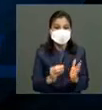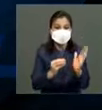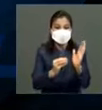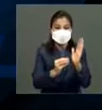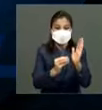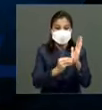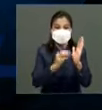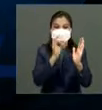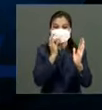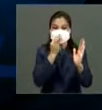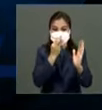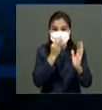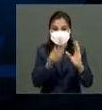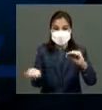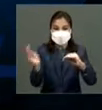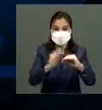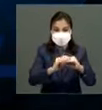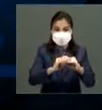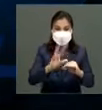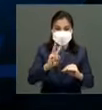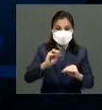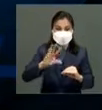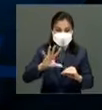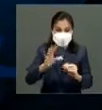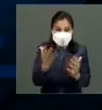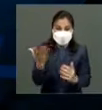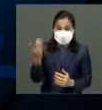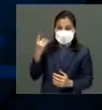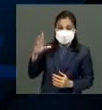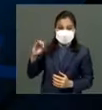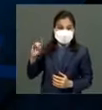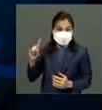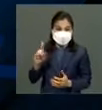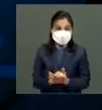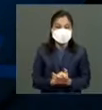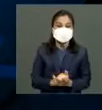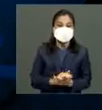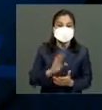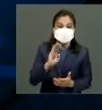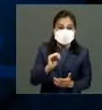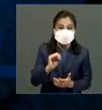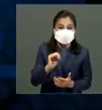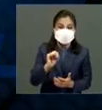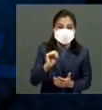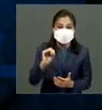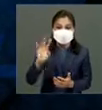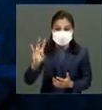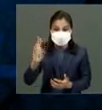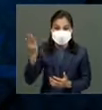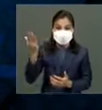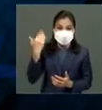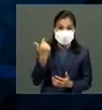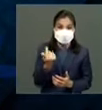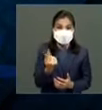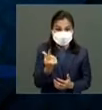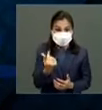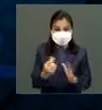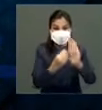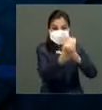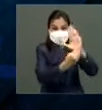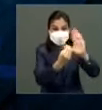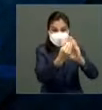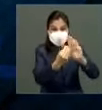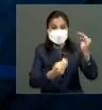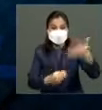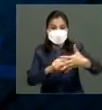ครวันนี้เพิ่มมากขึ้น65จากเมื่อวาน51แล้วก็47จากเมื่อวานนี้11นะครับรายละเอียดของ5จังหวัดนี้